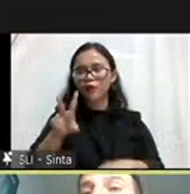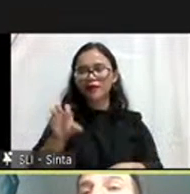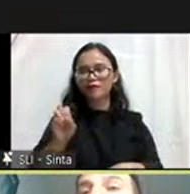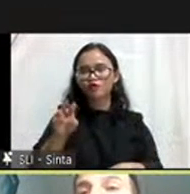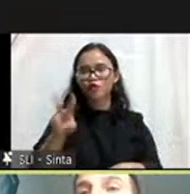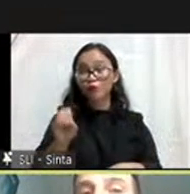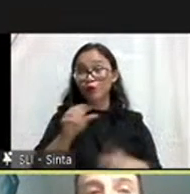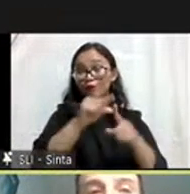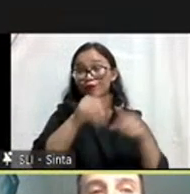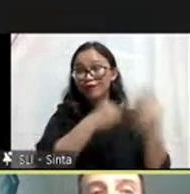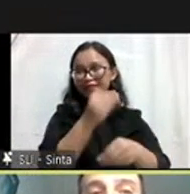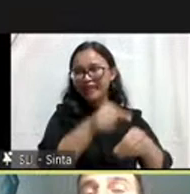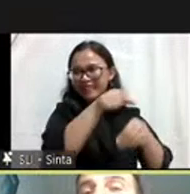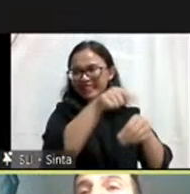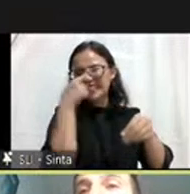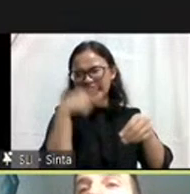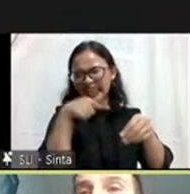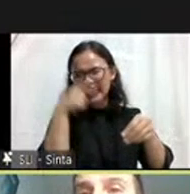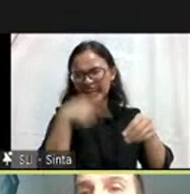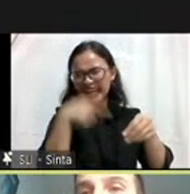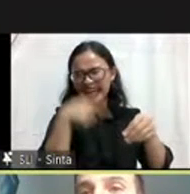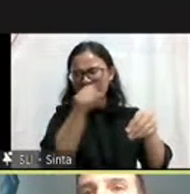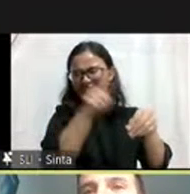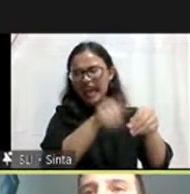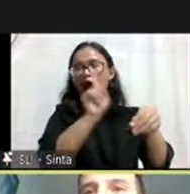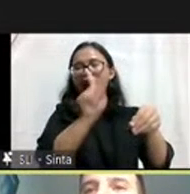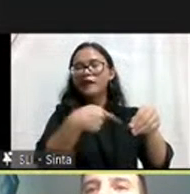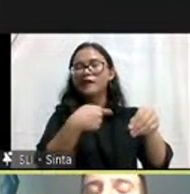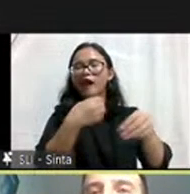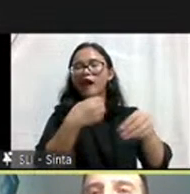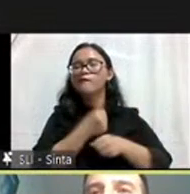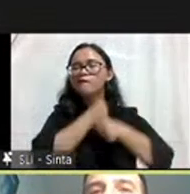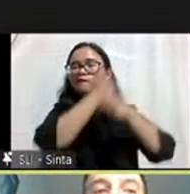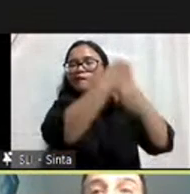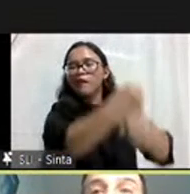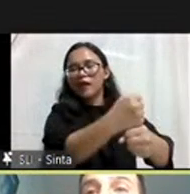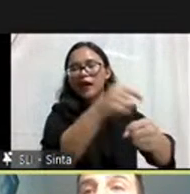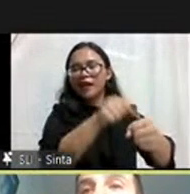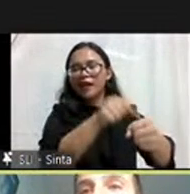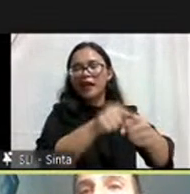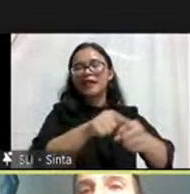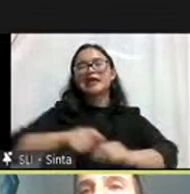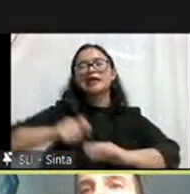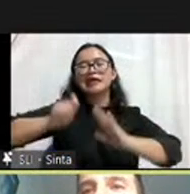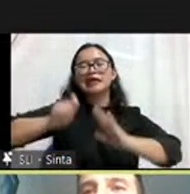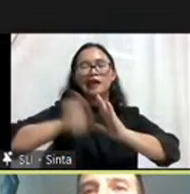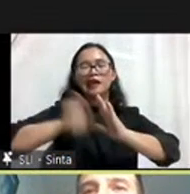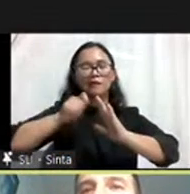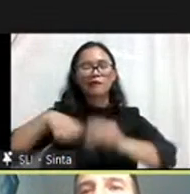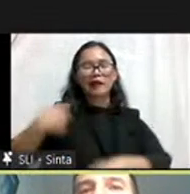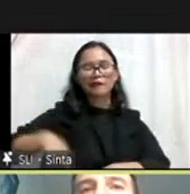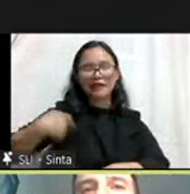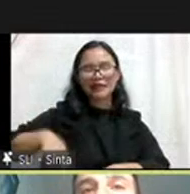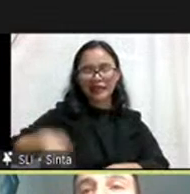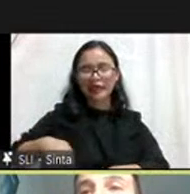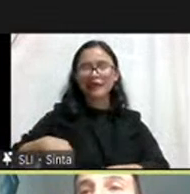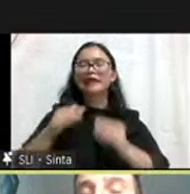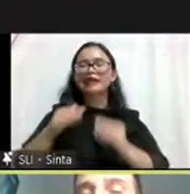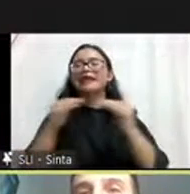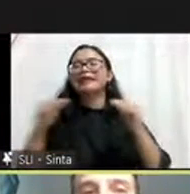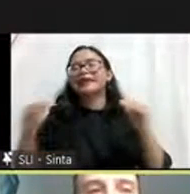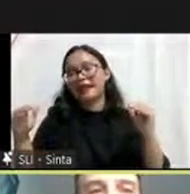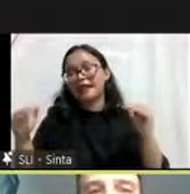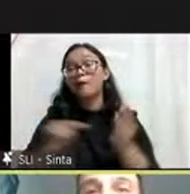sama mendapatkan ee penghargaan dari Kementerian keadilan jadi Anda bisa melihat masih jalan yang sangat panjang untuk